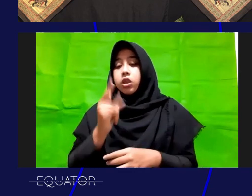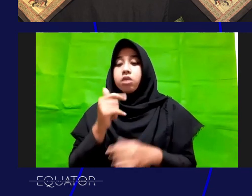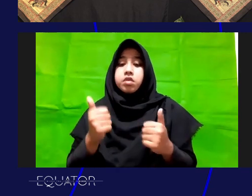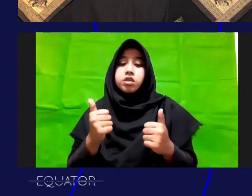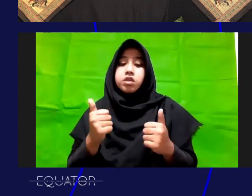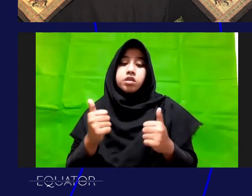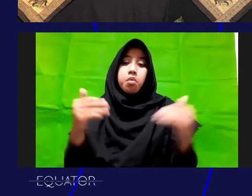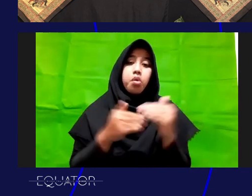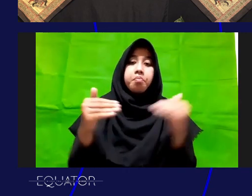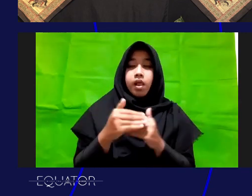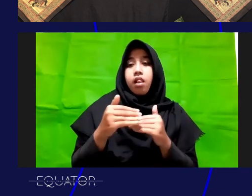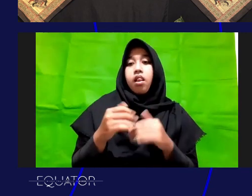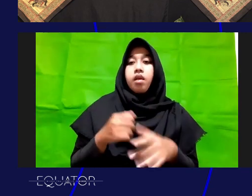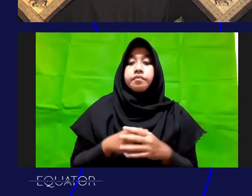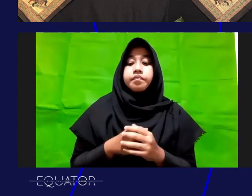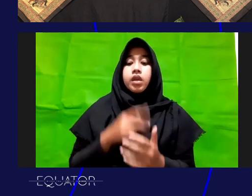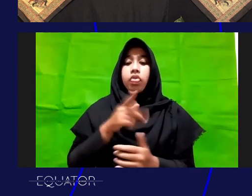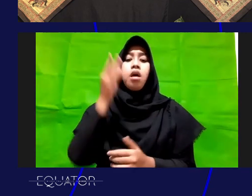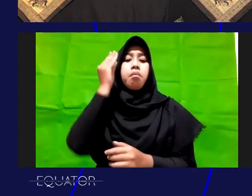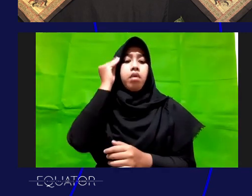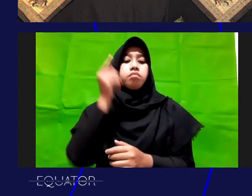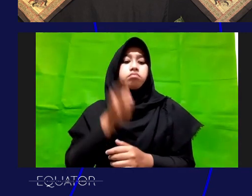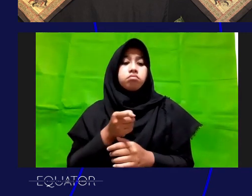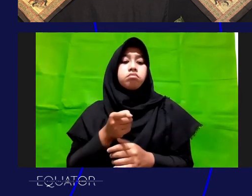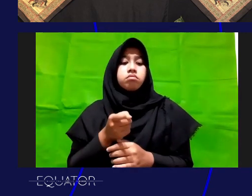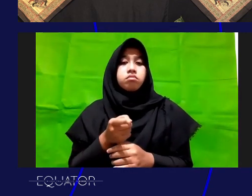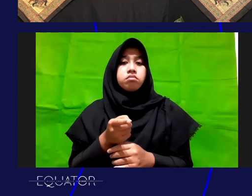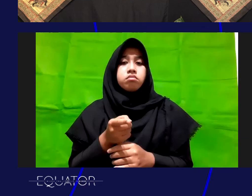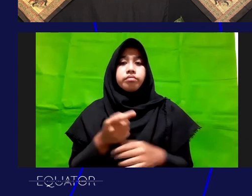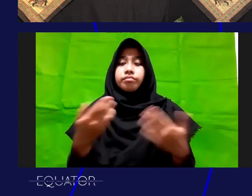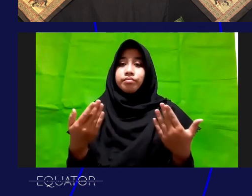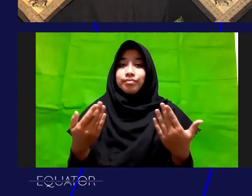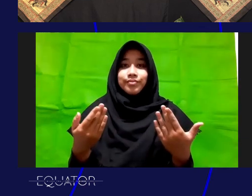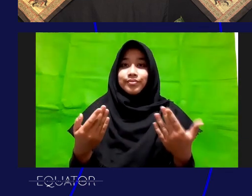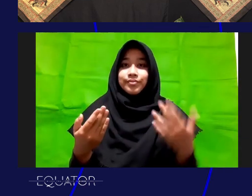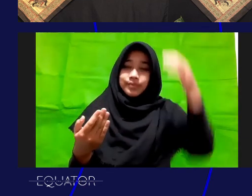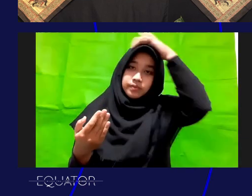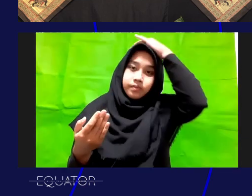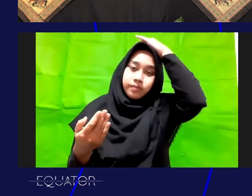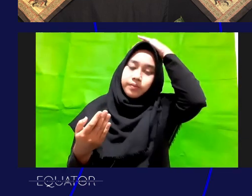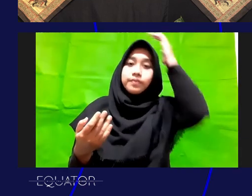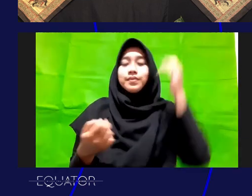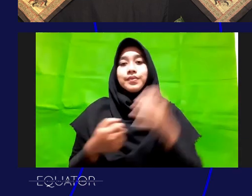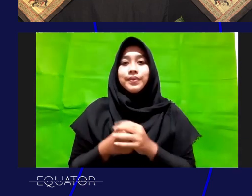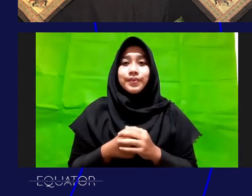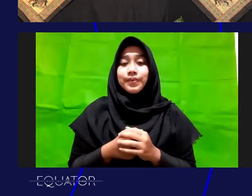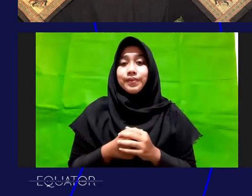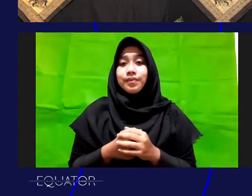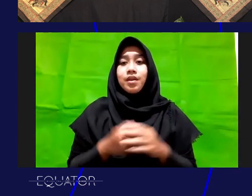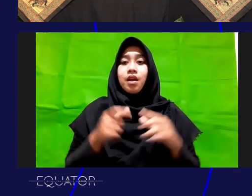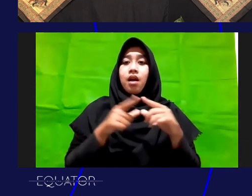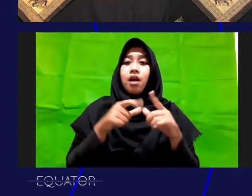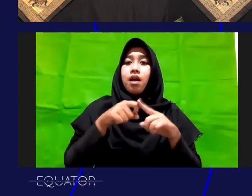tahu apa ya? Yang ya akar ya, kembali ke apa sih?